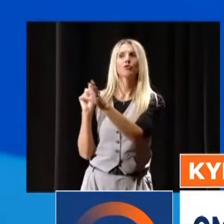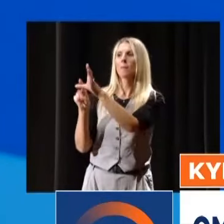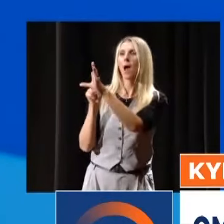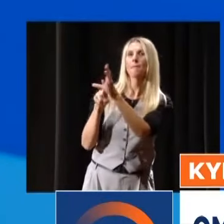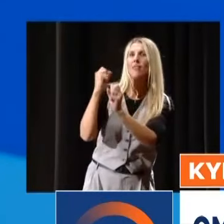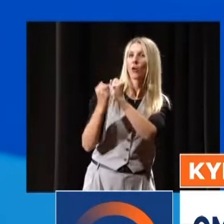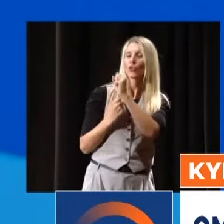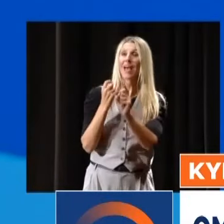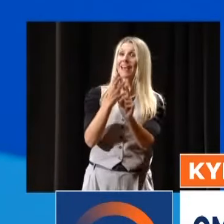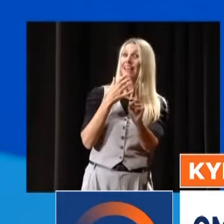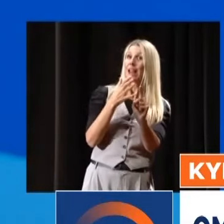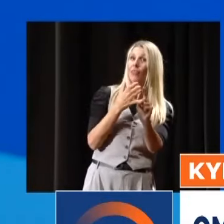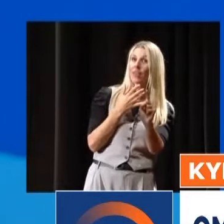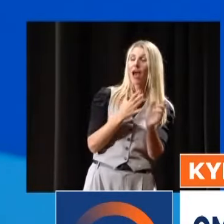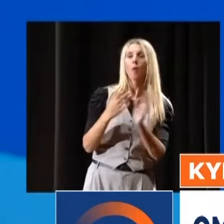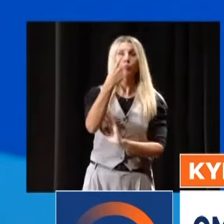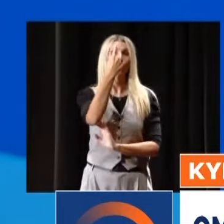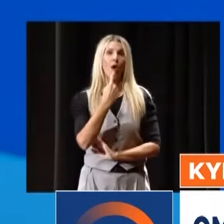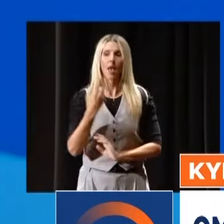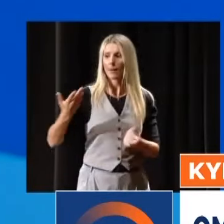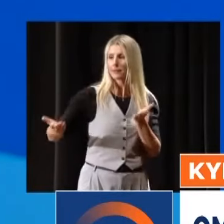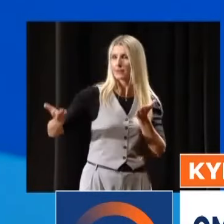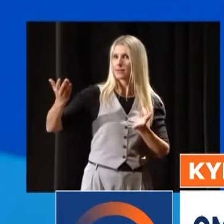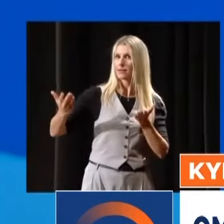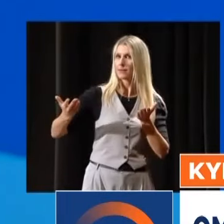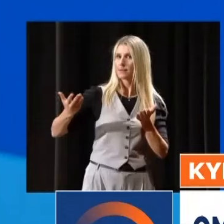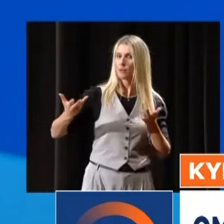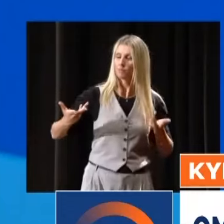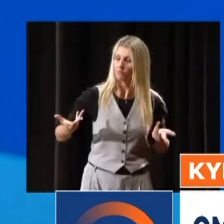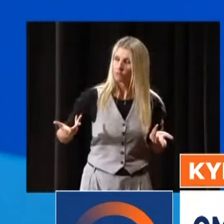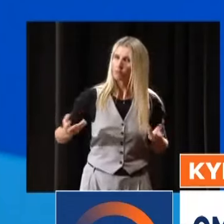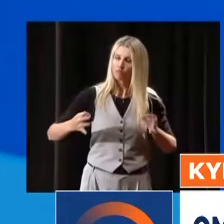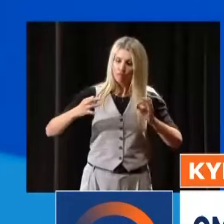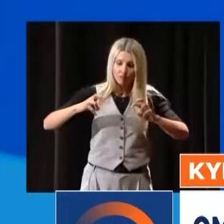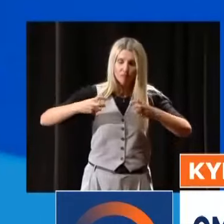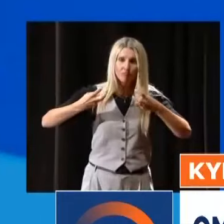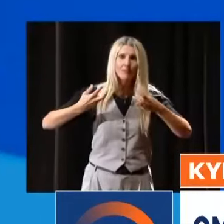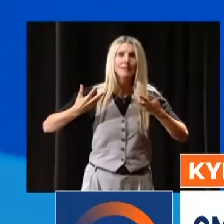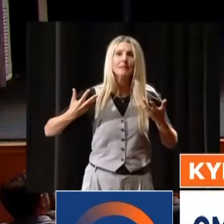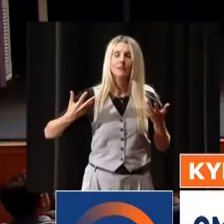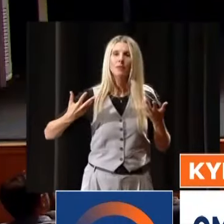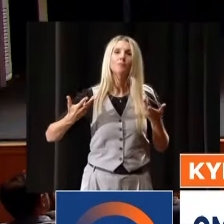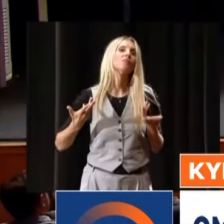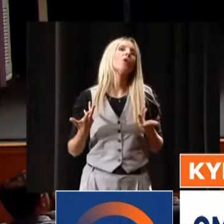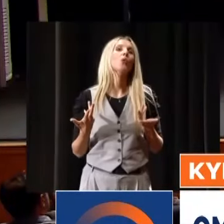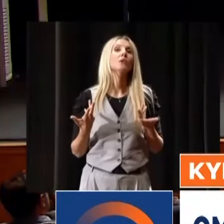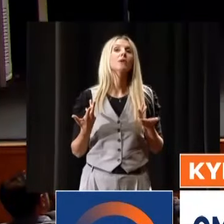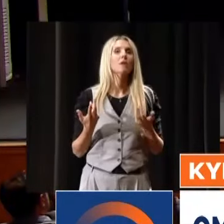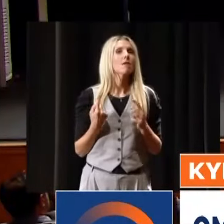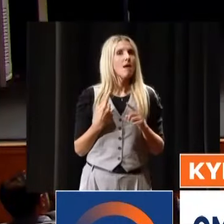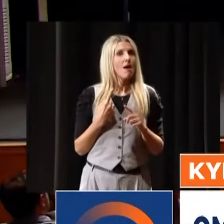την Ιρλανδία και την Πορτογαλία, θα διαπιστώσουμε ότι, για λόγους που θα μπορούσαμε να αφιερώσουμε πολλές ώρες να τις αναλύσουμε,